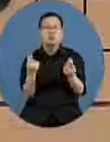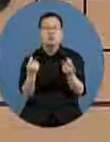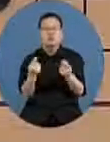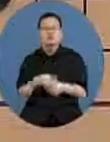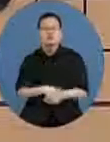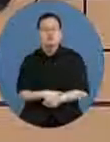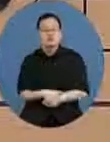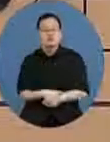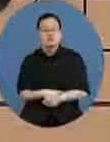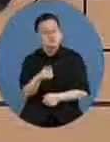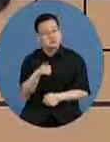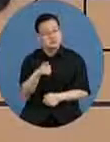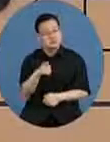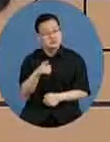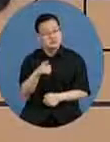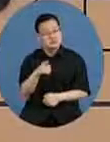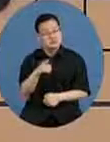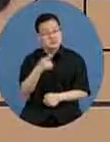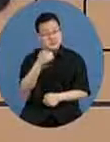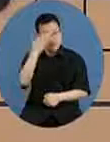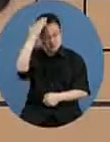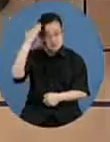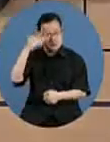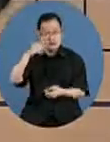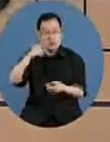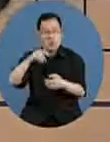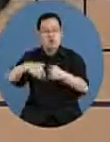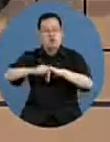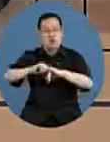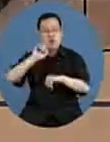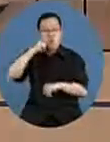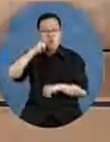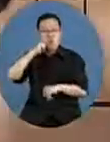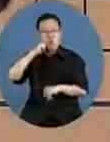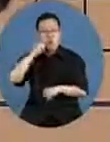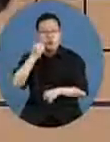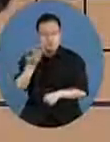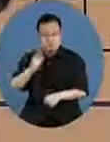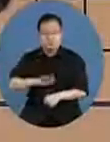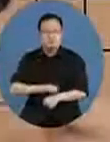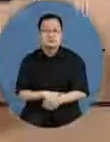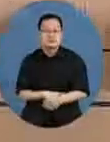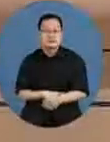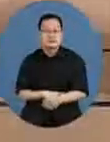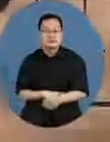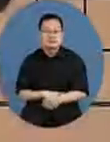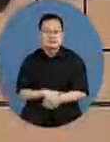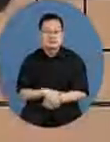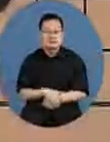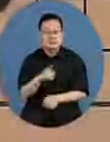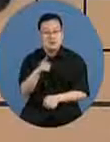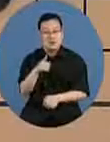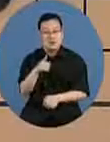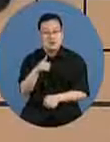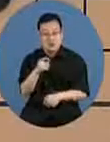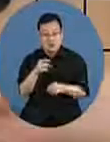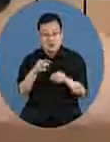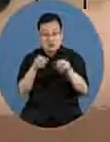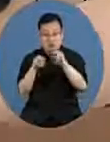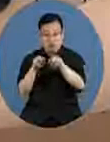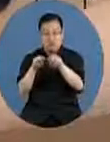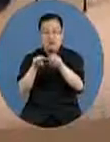젖혀서 이것은 흙이 되지가 않는 모양이죠. 자, 여기서는 이렇게 끊는 수는 물이라는